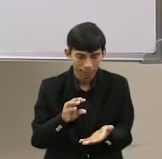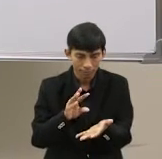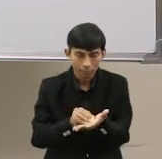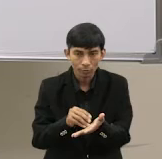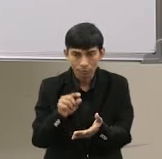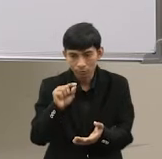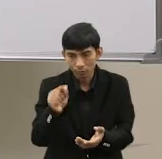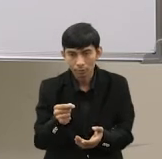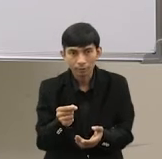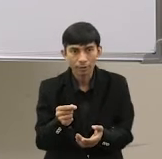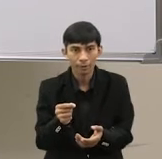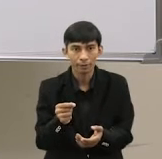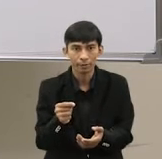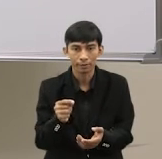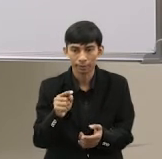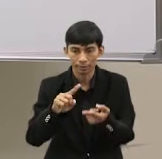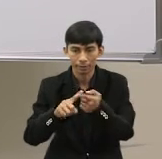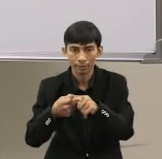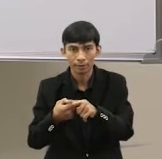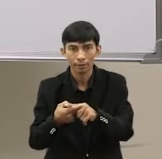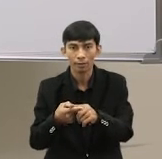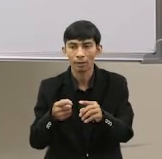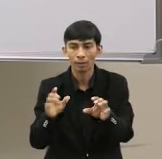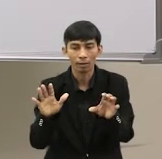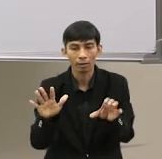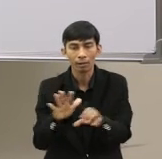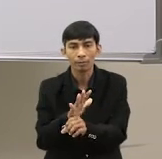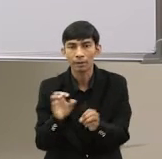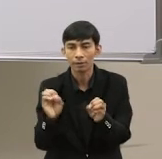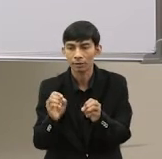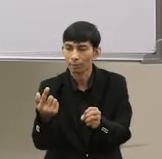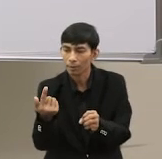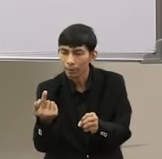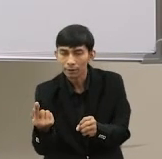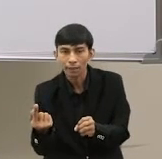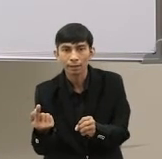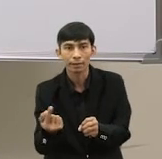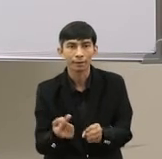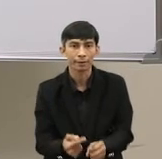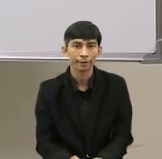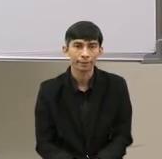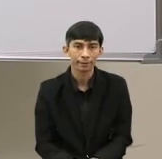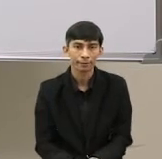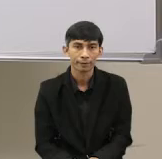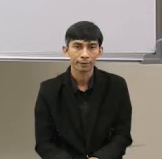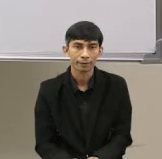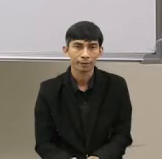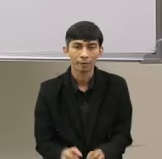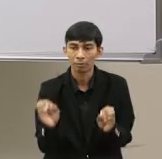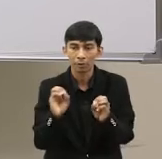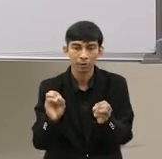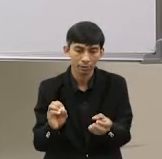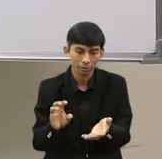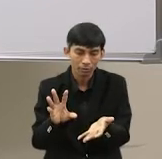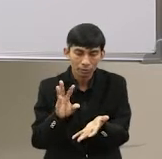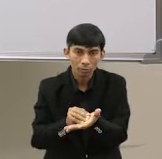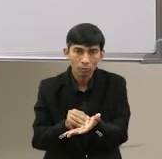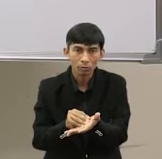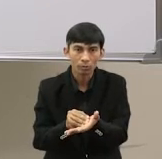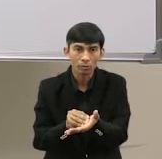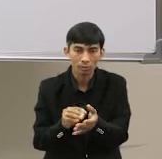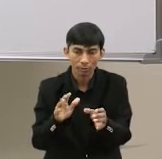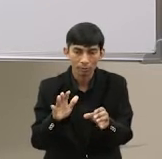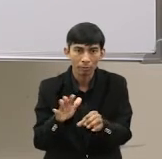tỷ vì miên mà cần nặn vì miên lơ ấy chẳng hắn á chẳng con ọt ai do chùm nuôn để mua mua màu bàn tề ưu tiên ho tha